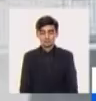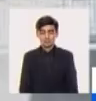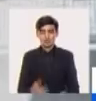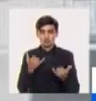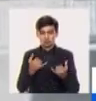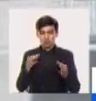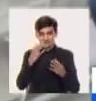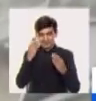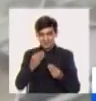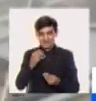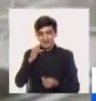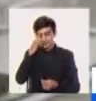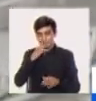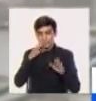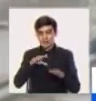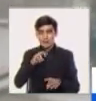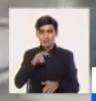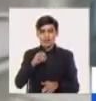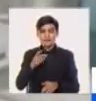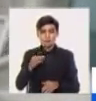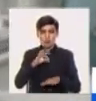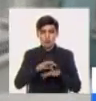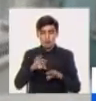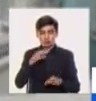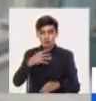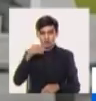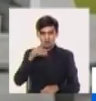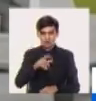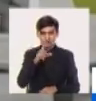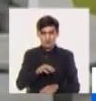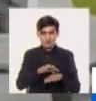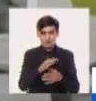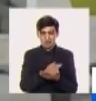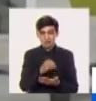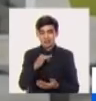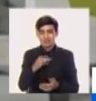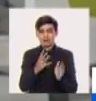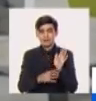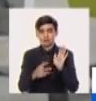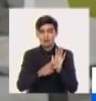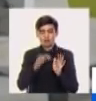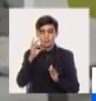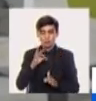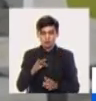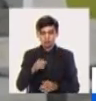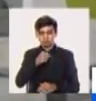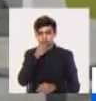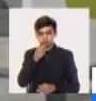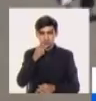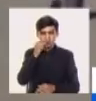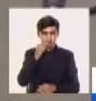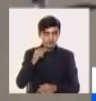Қазіргі күні Қазақстанда пневмонияға шалдыққандардың саны 40 мың адамнан асқан. Оның 98% ересек